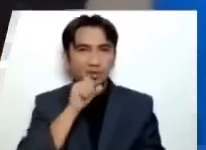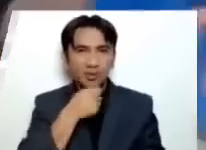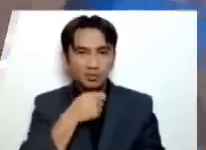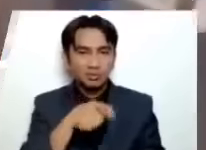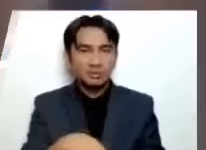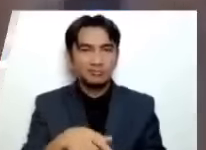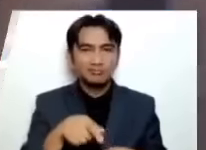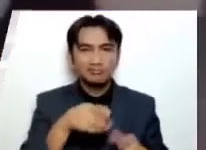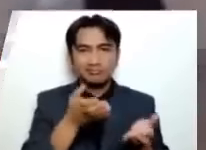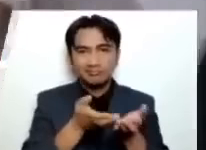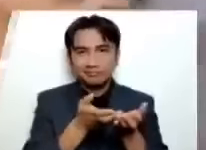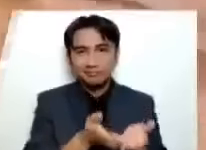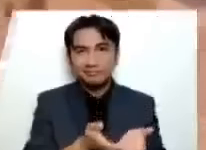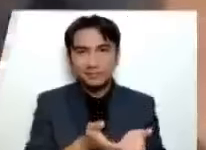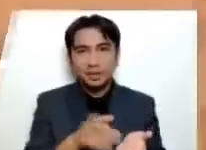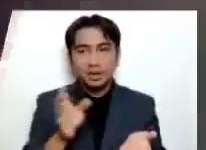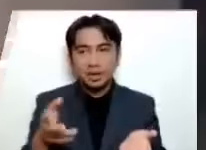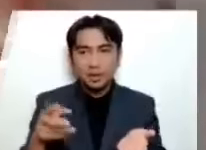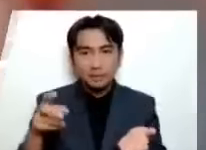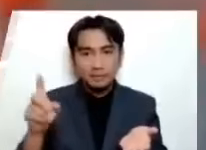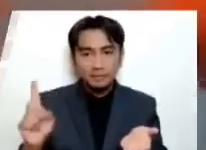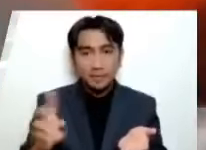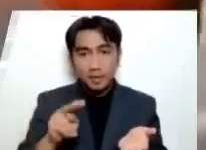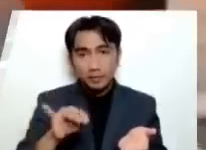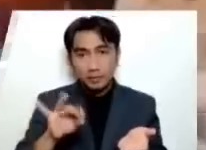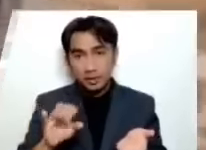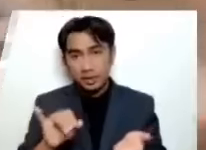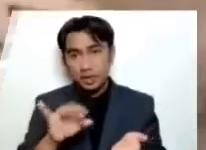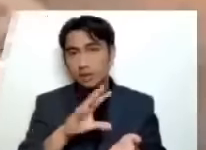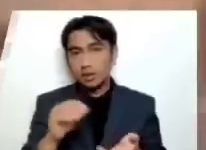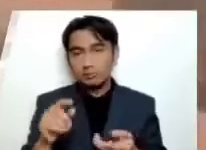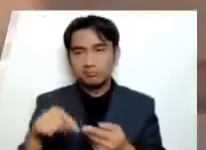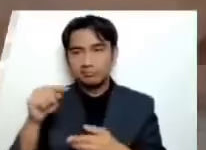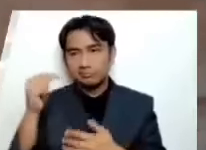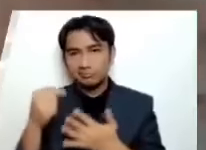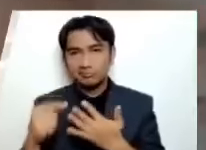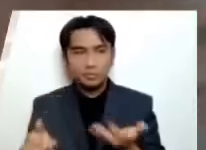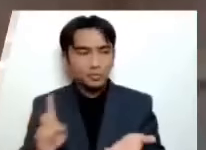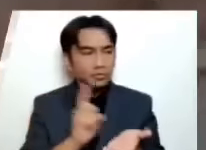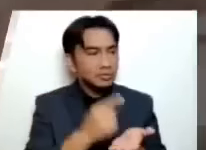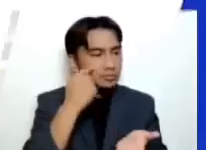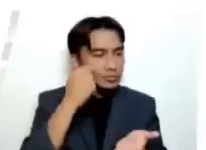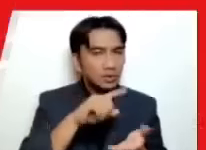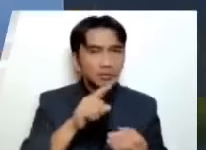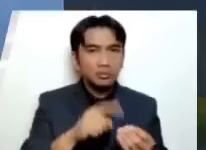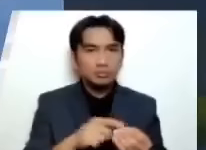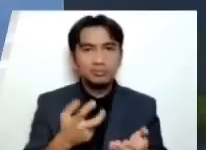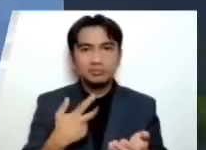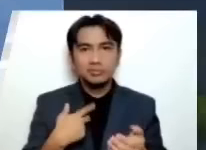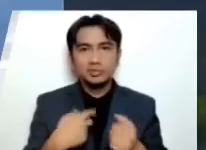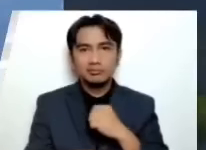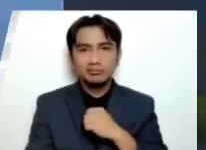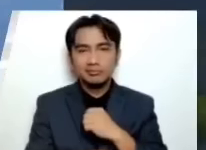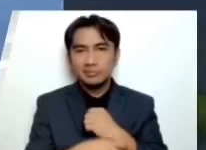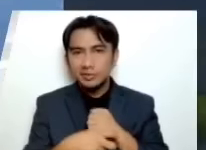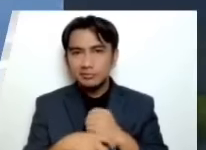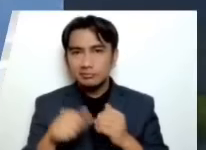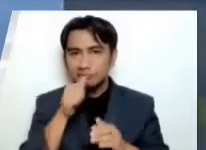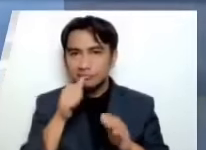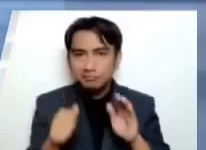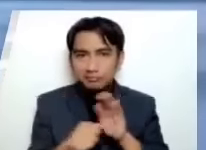ng oil samples ang NBI at Bureau of Customs kaugnay sa aligasyong paihi at oil smuggling. Minor